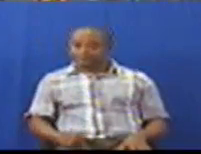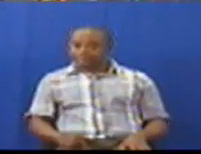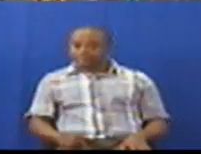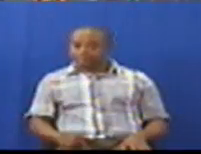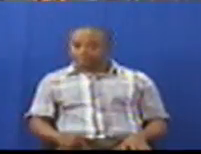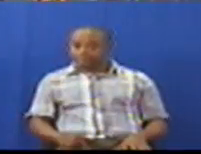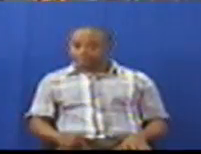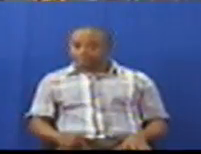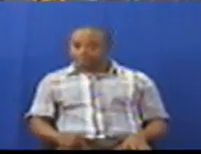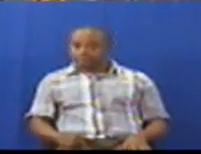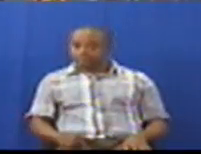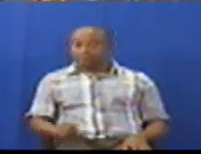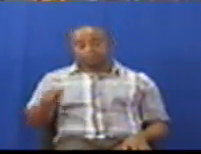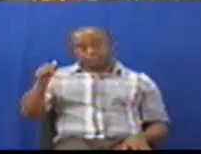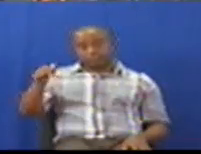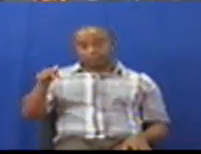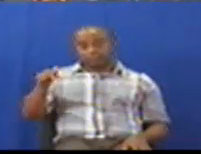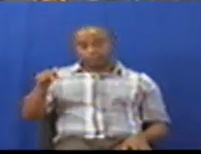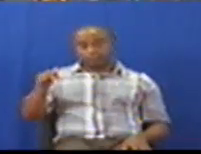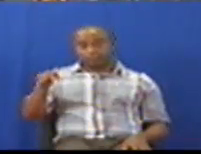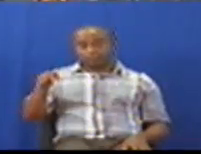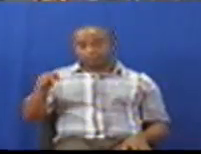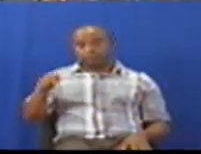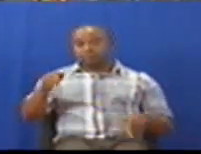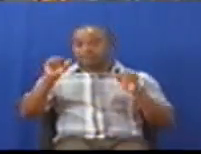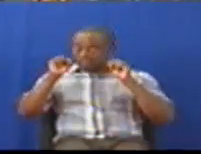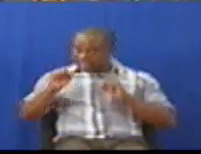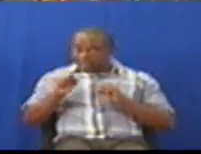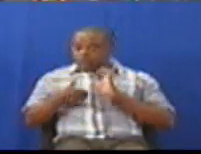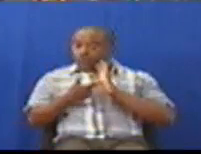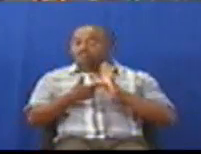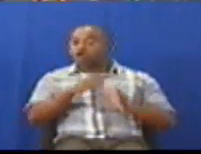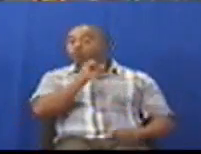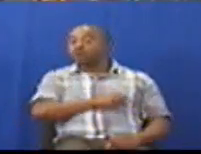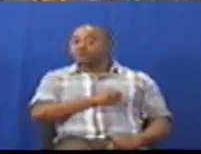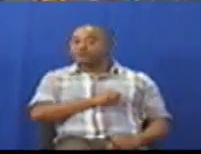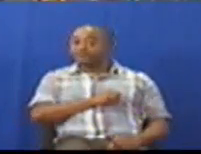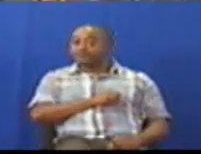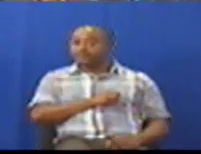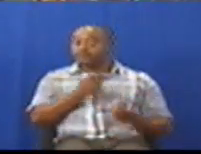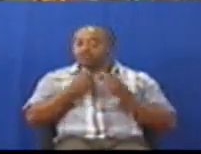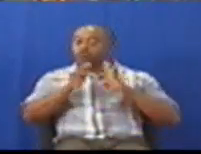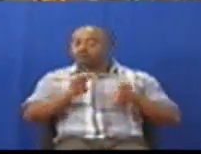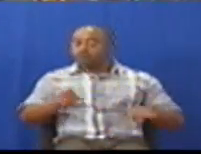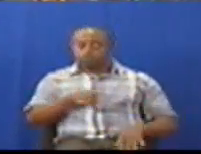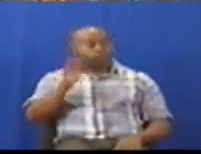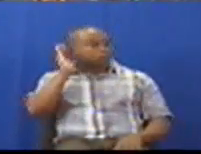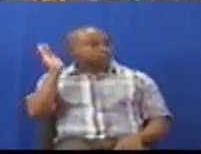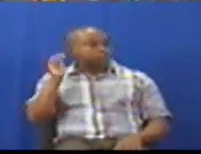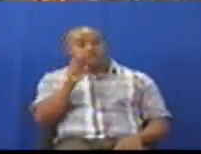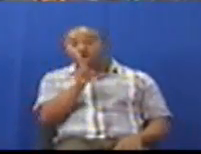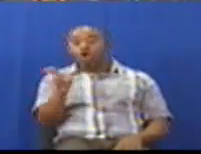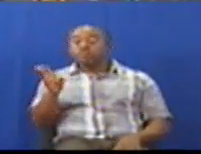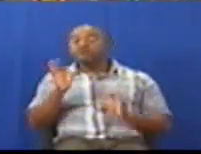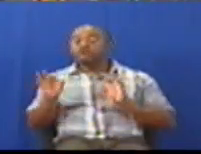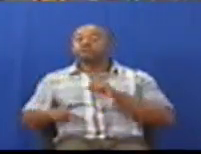Wanadhimu humu ndani huwa inabidi wawe ni watu wenye moja uvumilivu lakini pia watulivu ili wawe wanasikiliza hoja vizuri